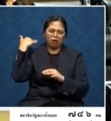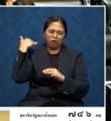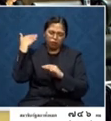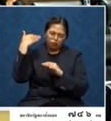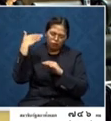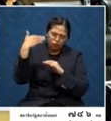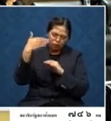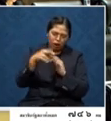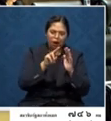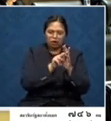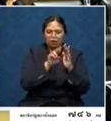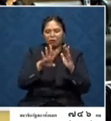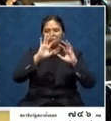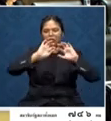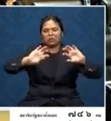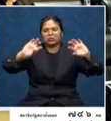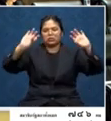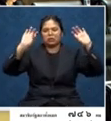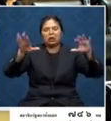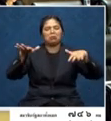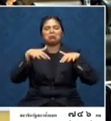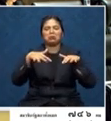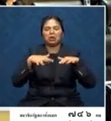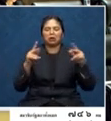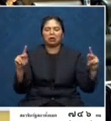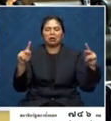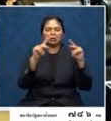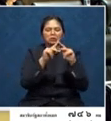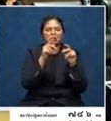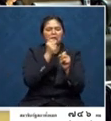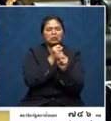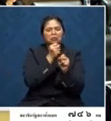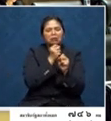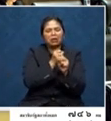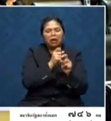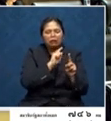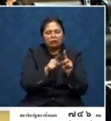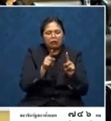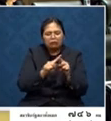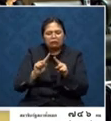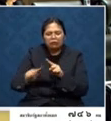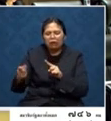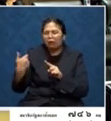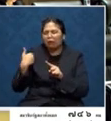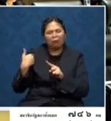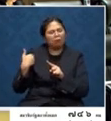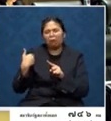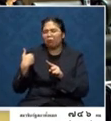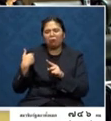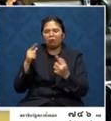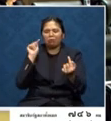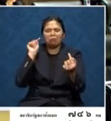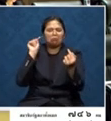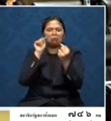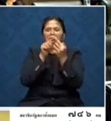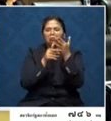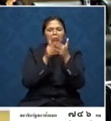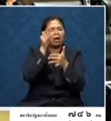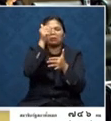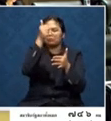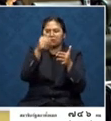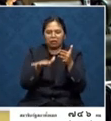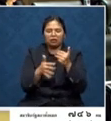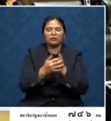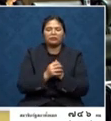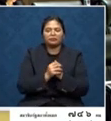ว่าการใช้ระบบราชการปกติให้แต่ละกระทรวงต่างคนต่างขับเคลื่อนซอฟต์พาวเวอร์เราไม่มีทางที่จะไปถึงฝั่งฝันได้และที่ฉัน